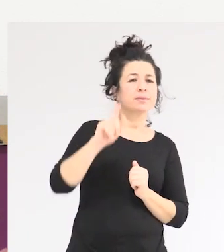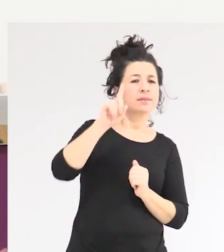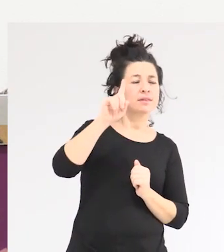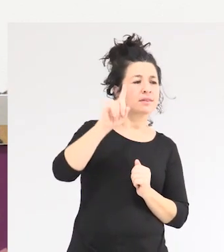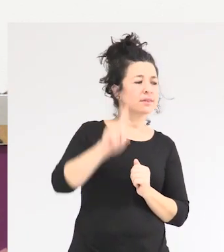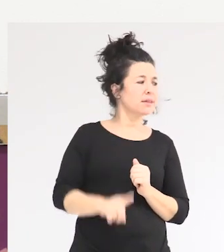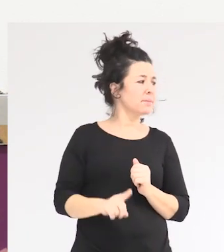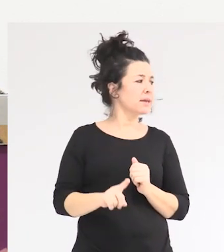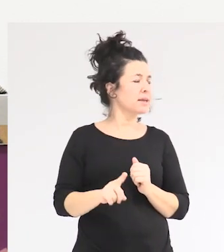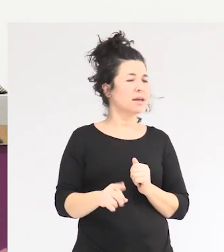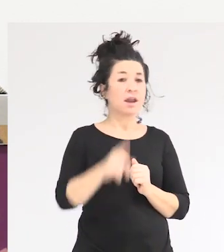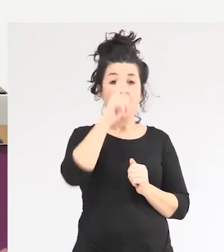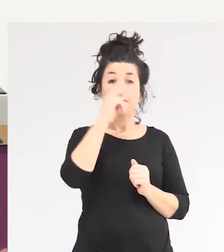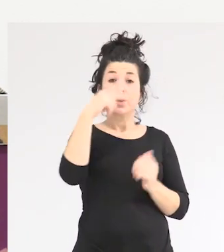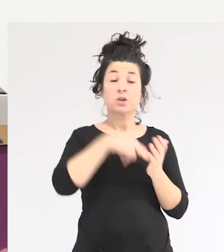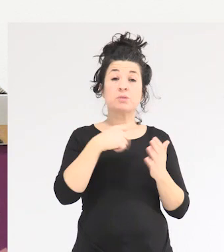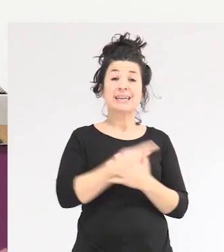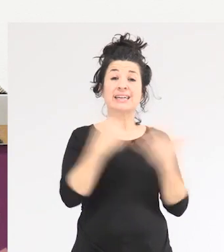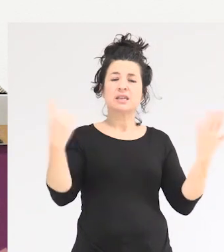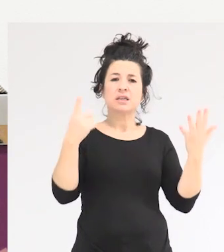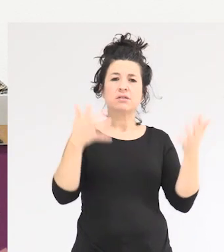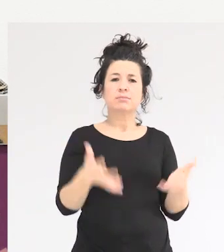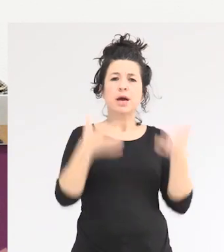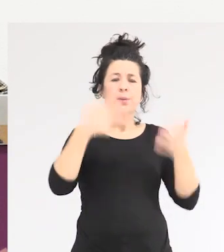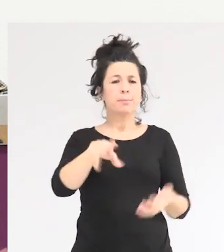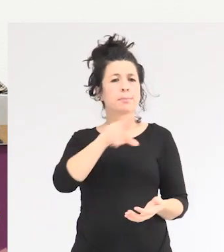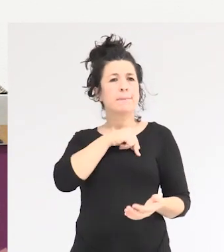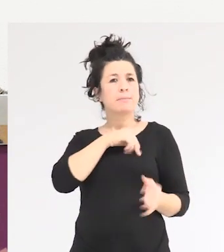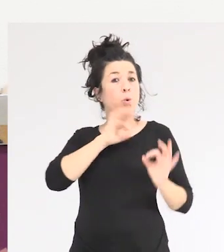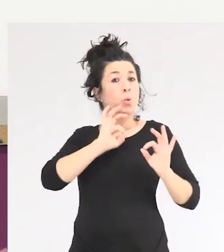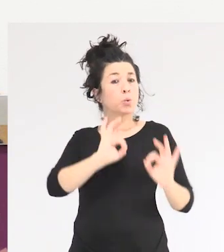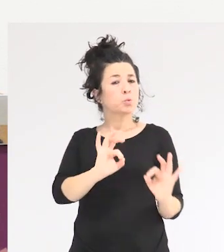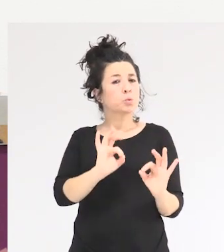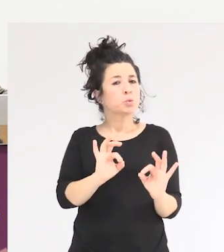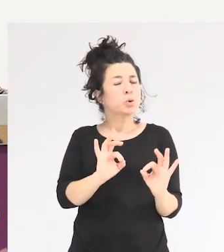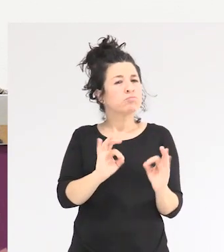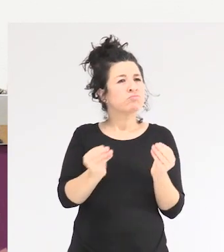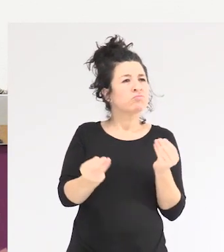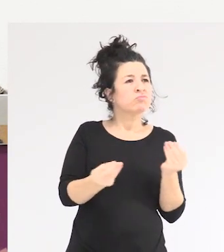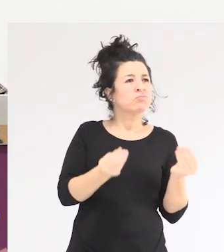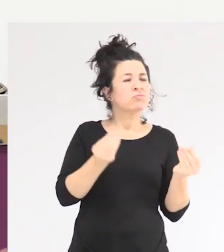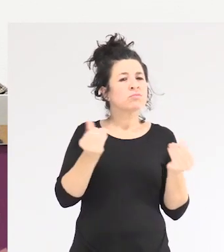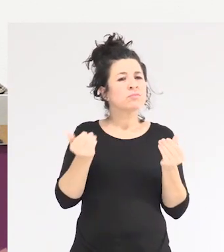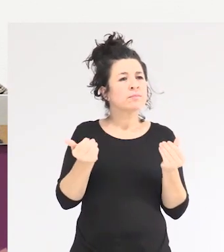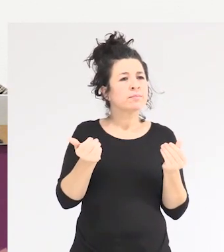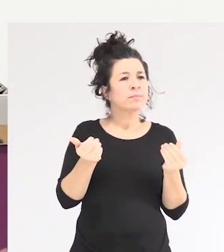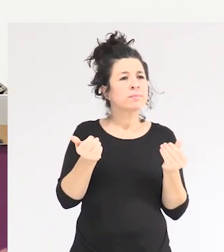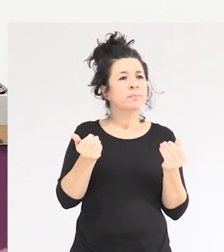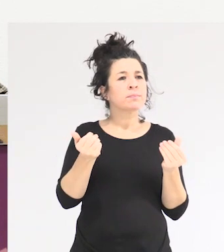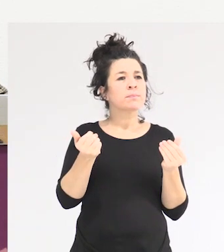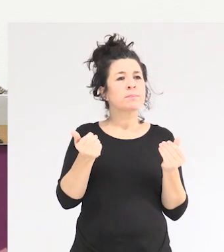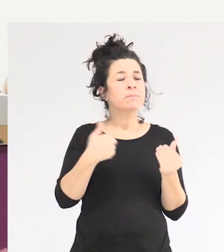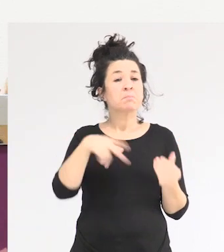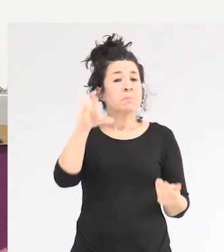Eta bueno, 2016an irabazi zuen justu Agustin Zubikarkarai saria